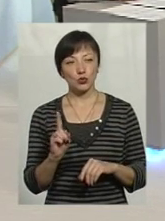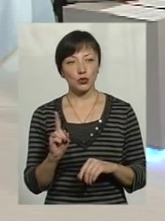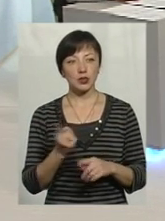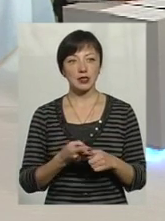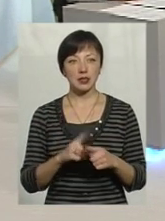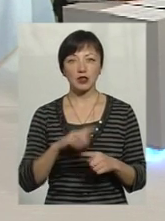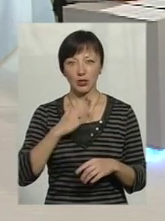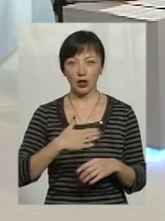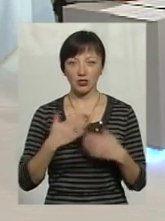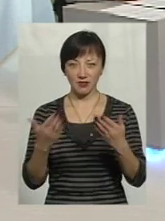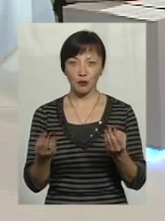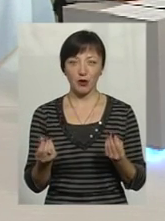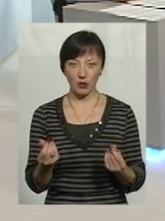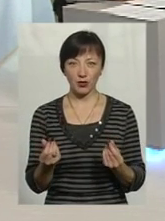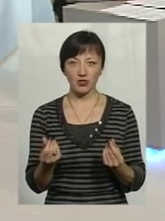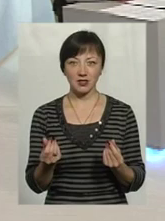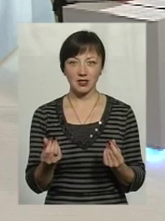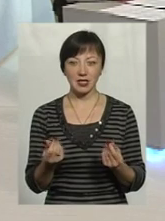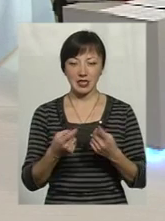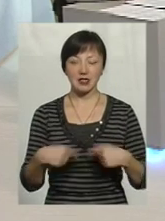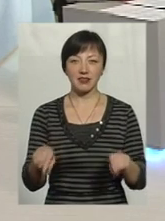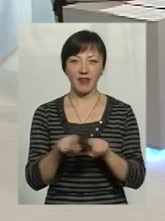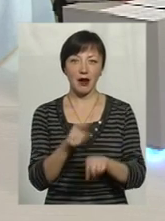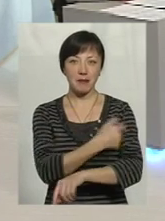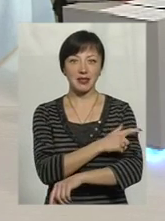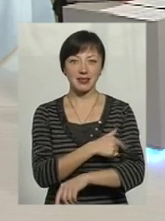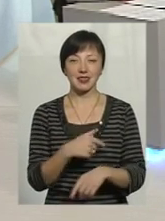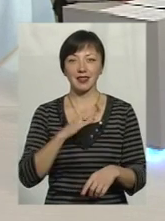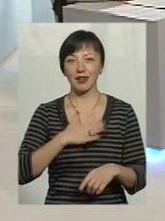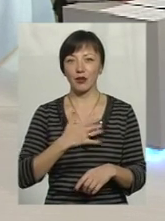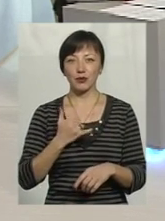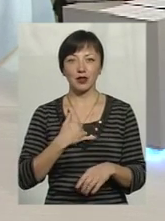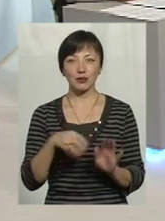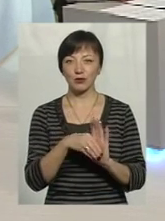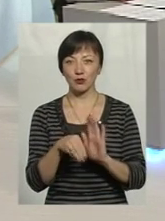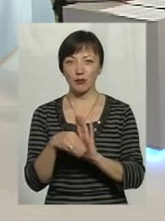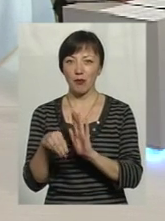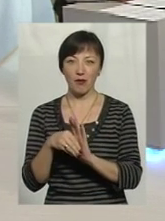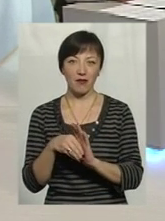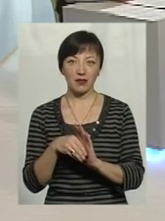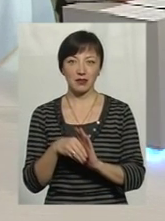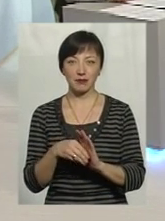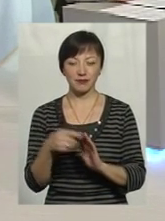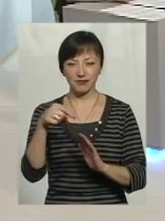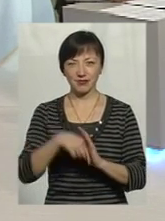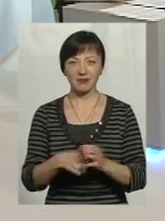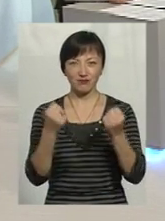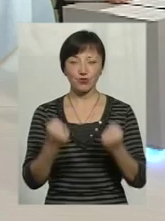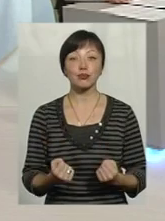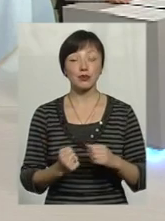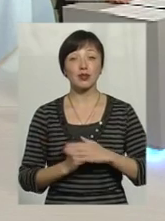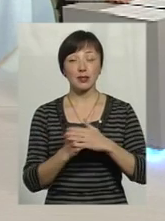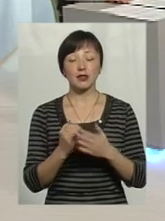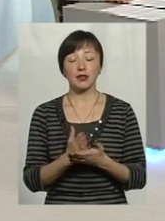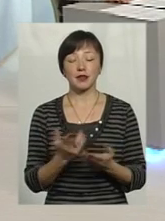це ж наші з вами гроші, да? Сфера медицини, так. Вона така, звичайно. Нас досить корумпована, глибоке підґрунтя тяжке таке має, тому